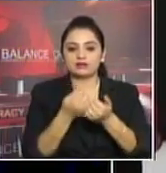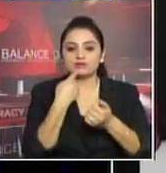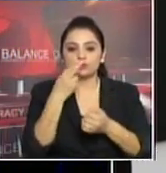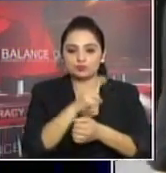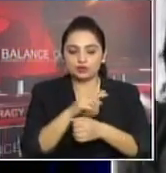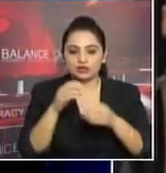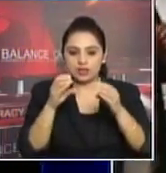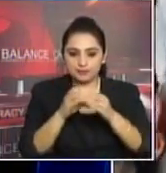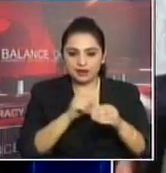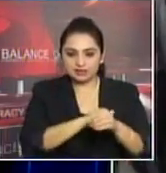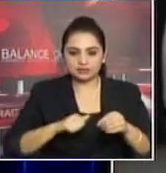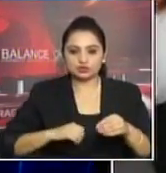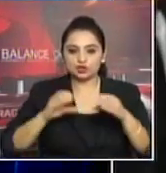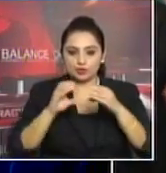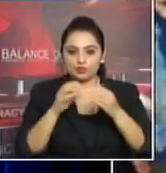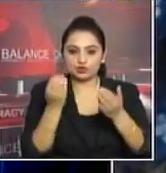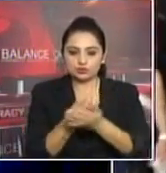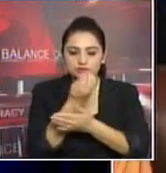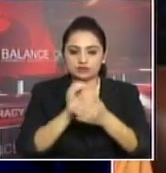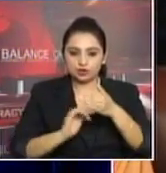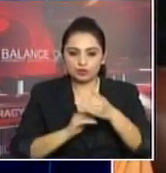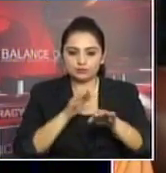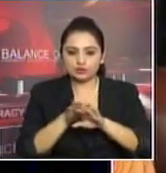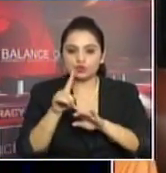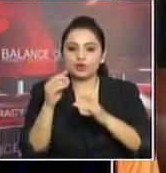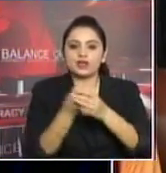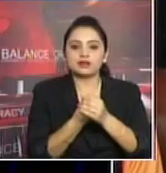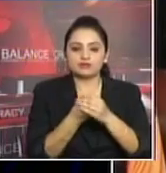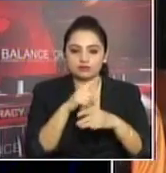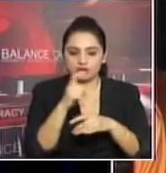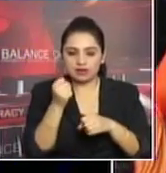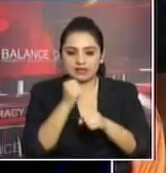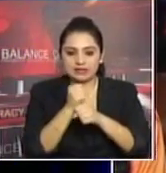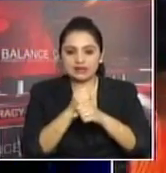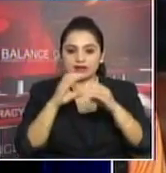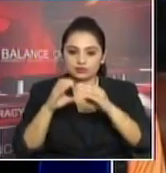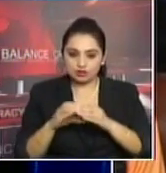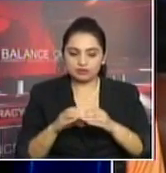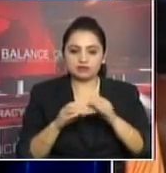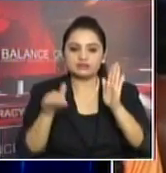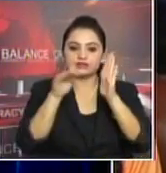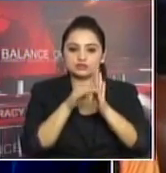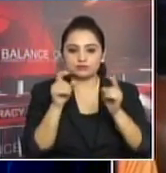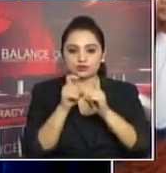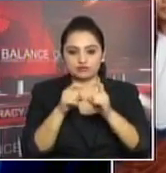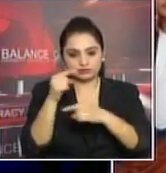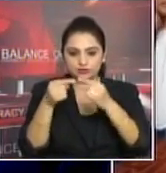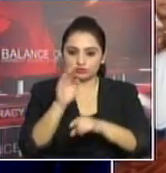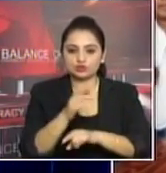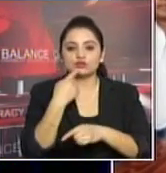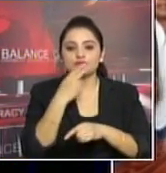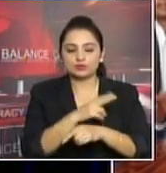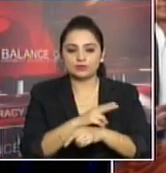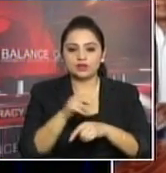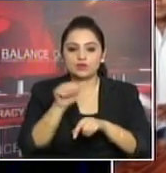गर्नुभयो। पार्टीको जनवर्गीय संगठन र कमिटीहरूको एकीकरणको लागि कार्यदल स्तरमा छलफल भइरहेको नेता नेपालको भनाइ छ।